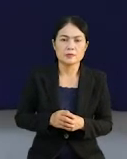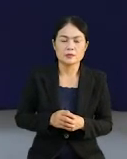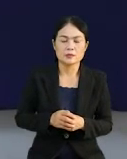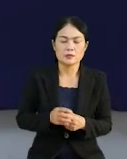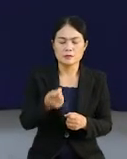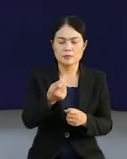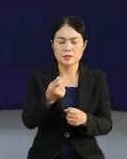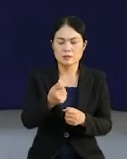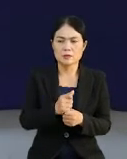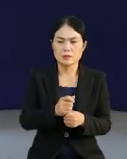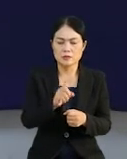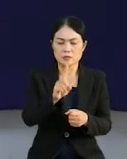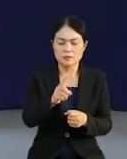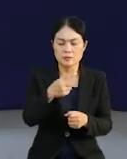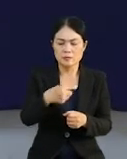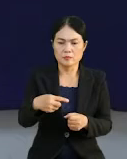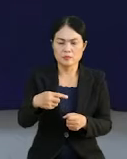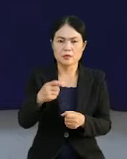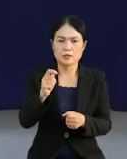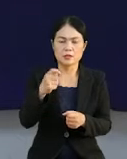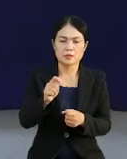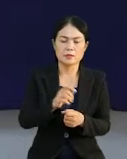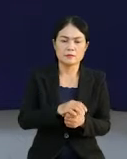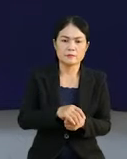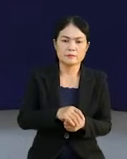biệt thì mỗi cứ mùi quan riêng